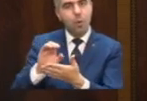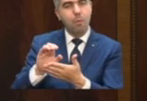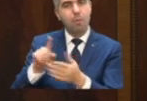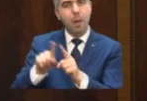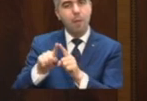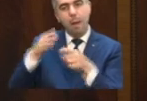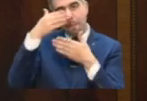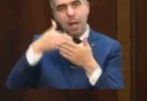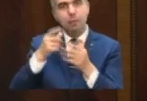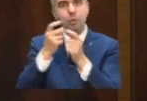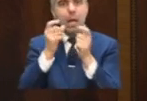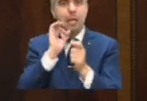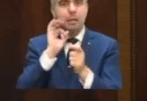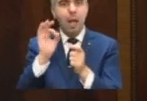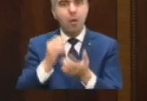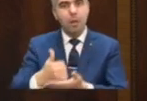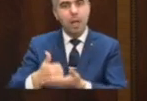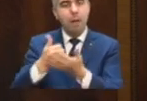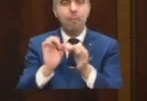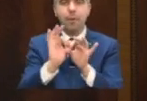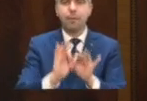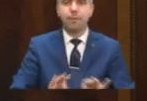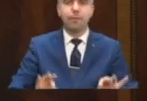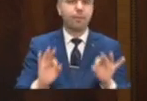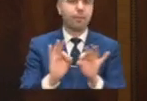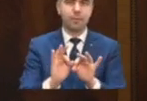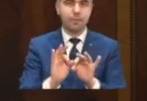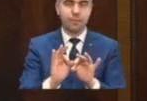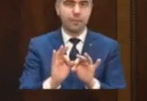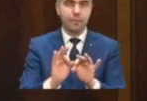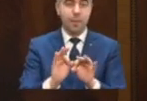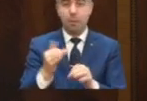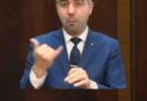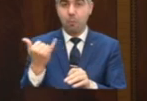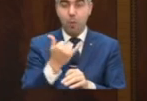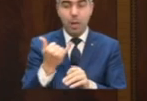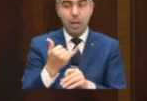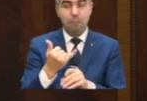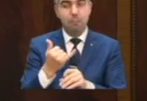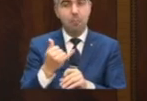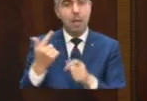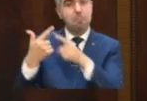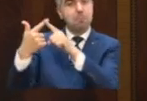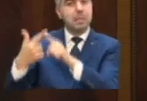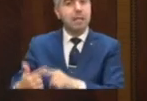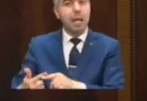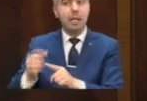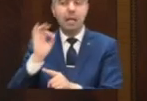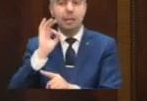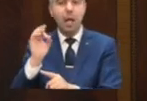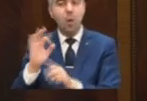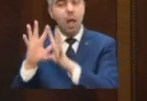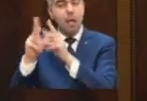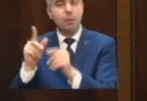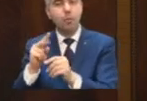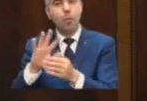اذا لابد خصنا نشوفوا هذه المساله ديال الرسمله ديال المقاولات، خصنا لابد اننا نشوفوا هذه المساله، نشوفوا ندير واحد دياغنوستيك ديال